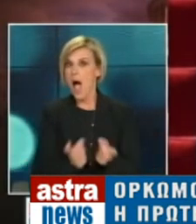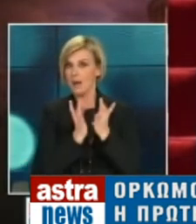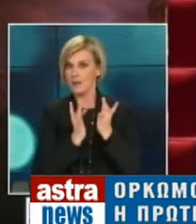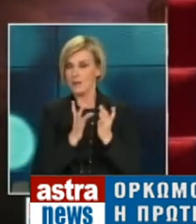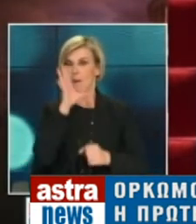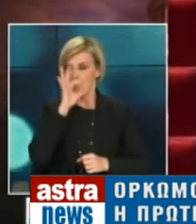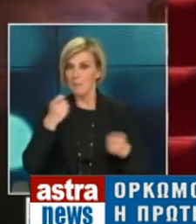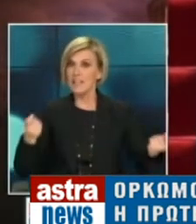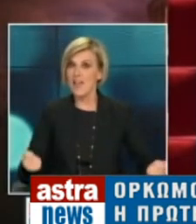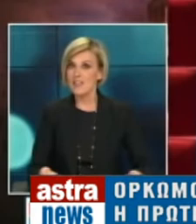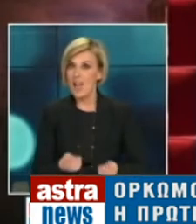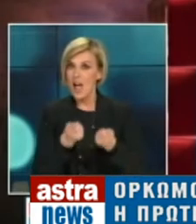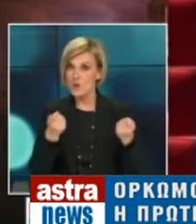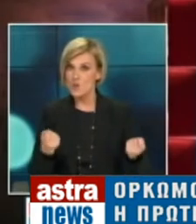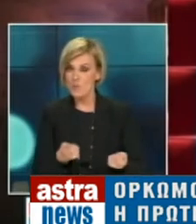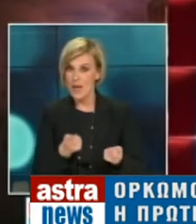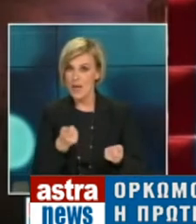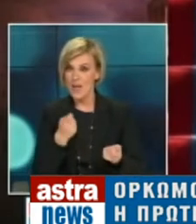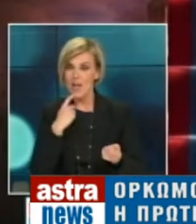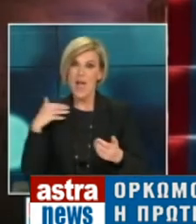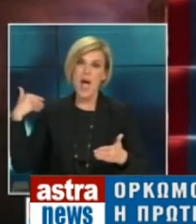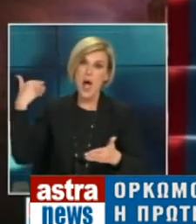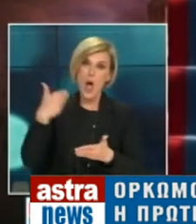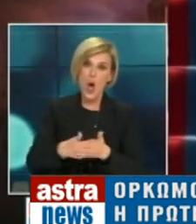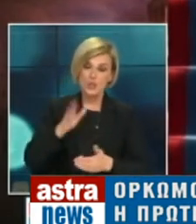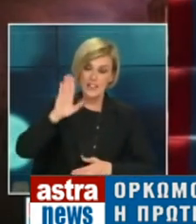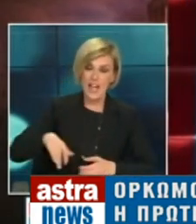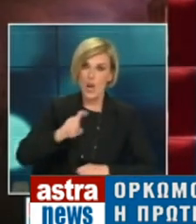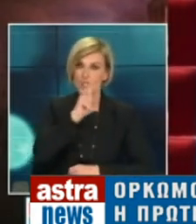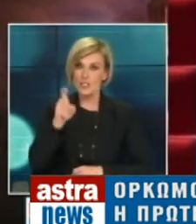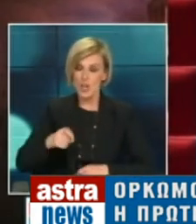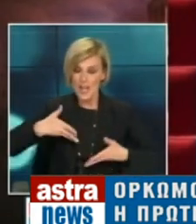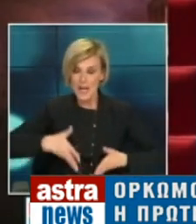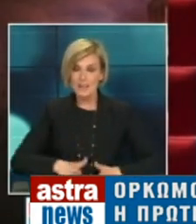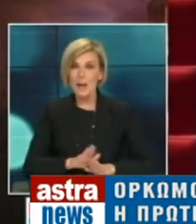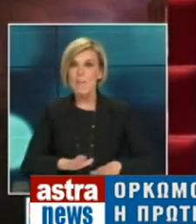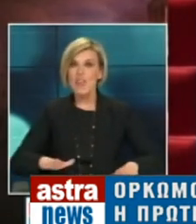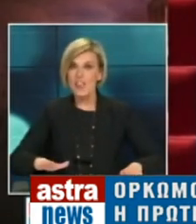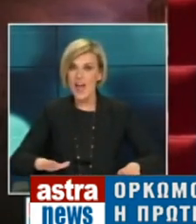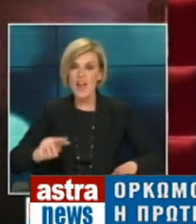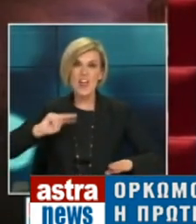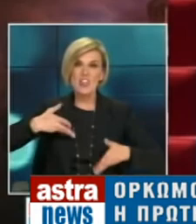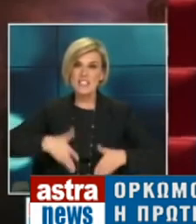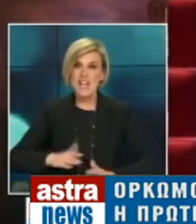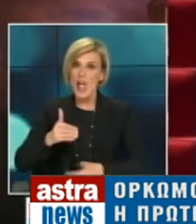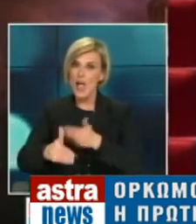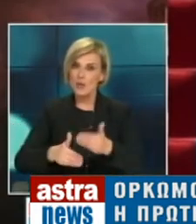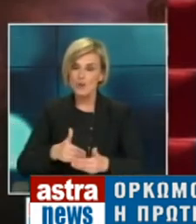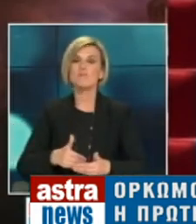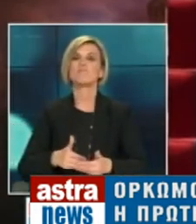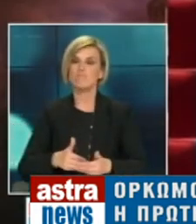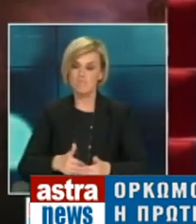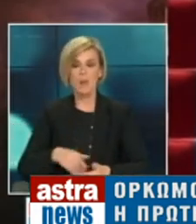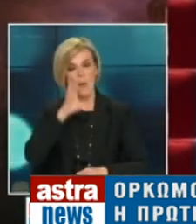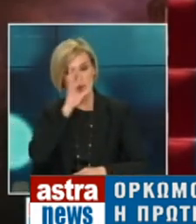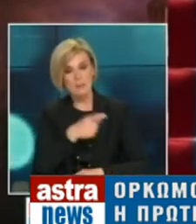Τότε, όταν πια φτάσουμε στο τέλος της ζωής μας, τα παιδιά και τα δυσέγγονά μας θα πούν για μας ότι ναι, έδωσαν